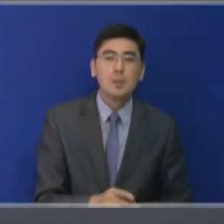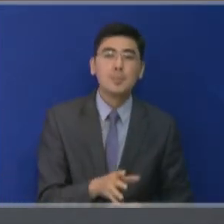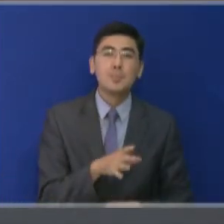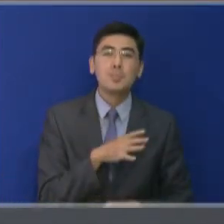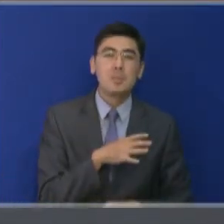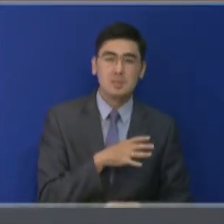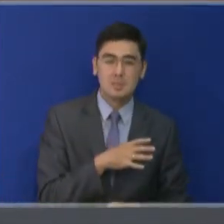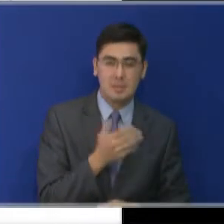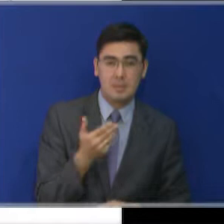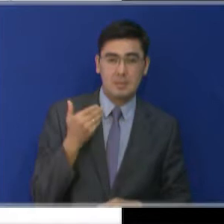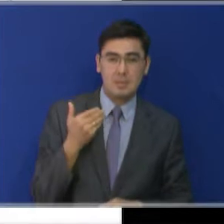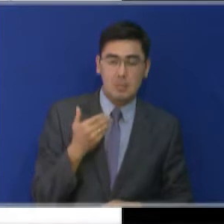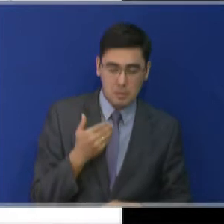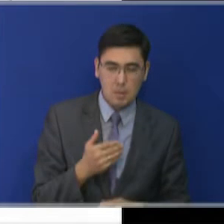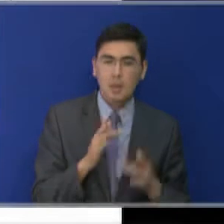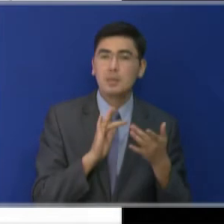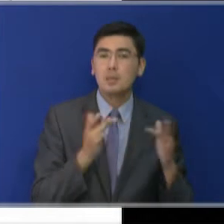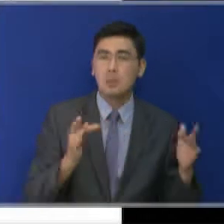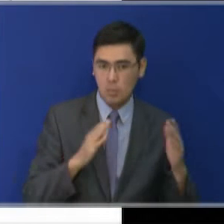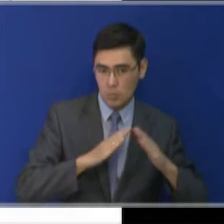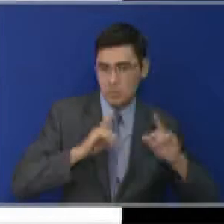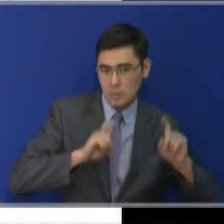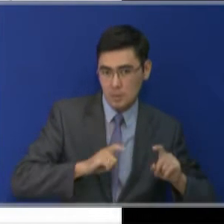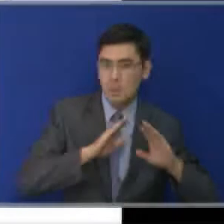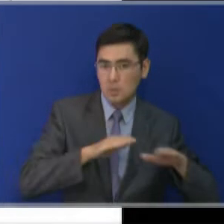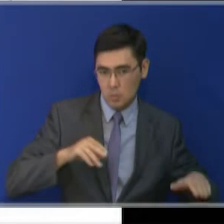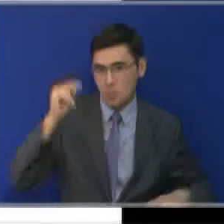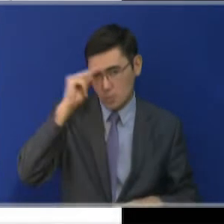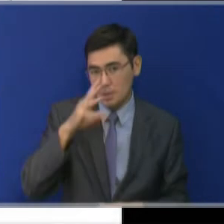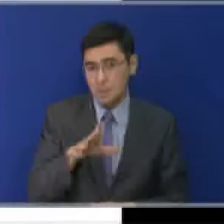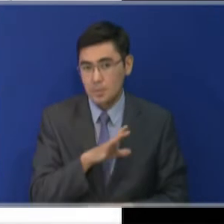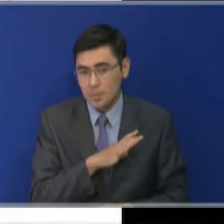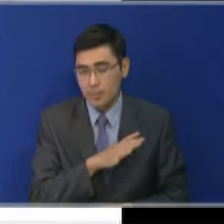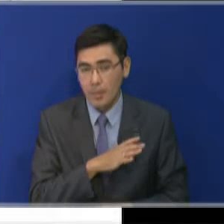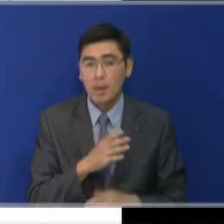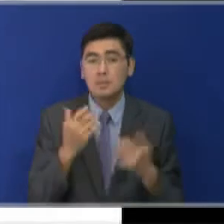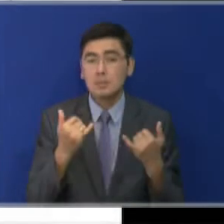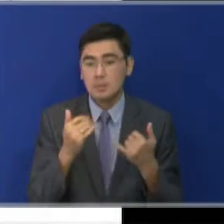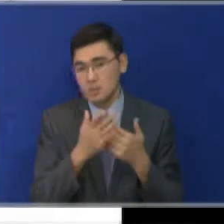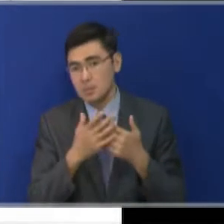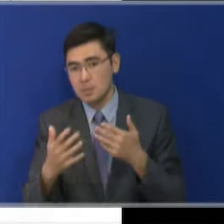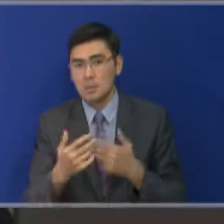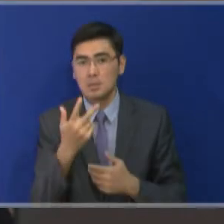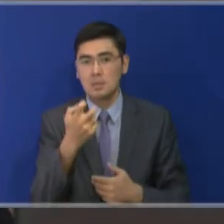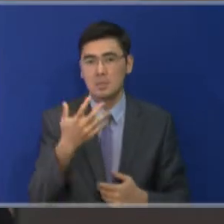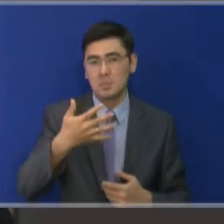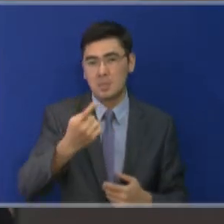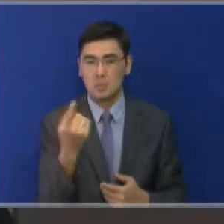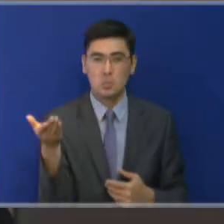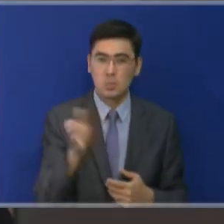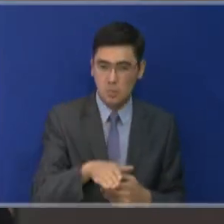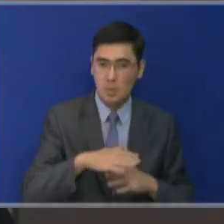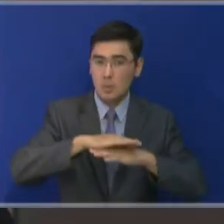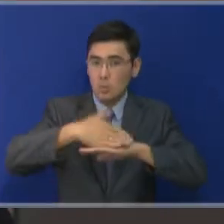қашықтан оқыту форматына көшірілгені белгілі. Осы орайда оқушыларға онлайн оқу үшін 351 компьютер уақытша пайдалануға